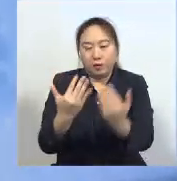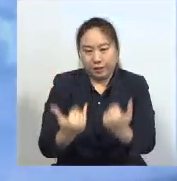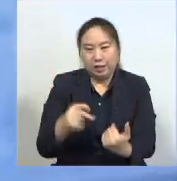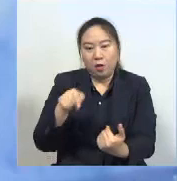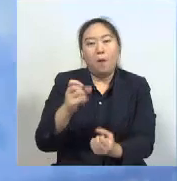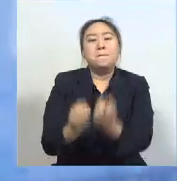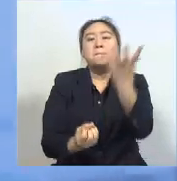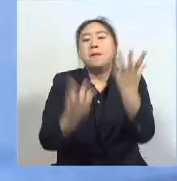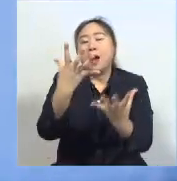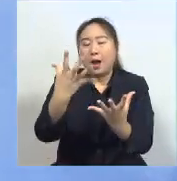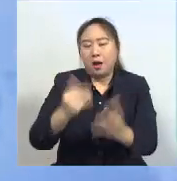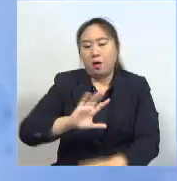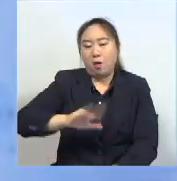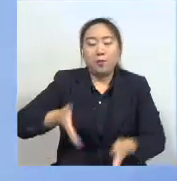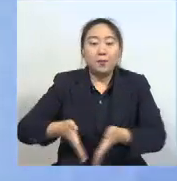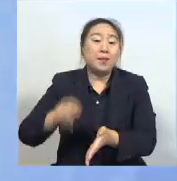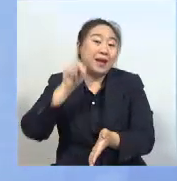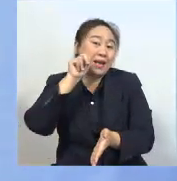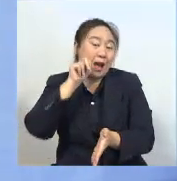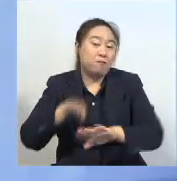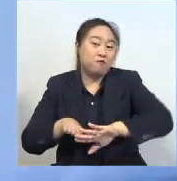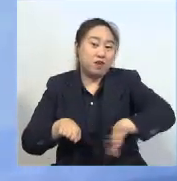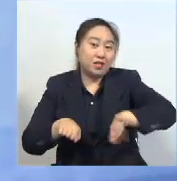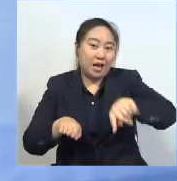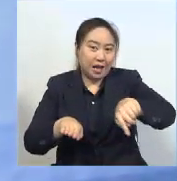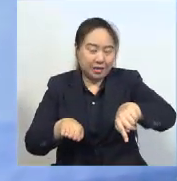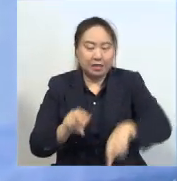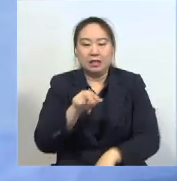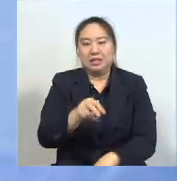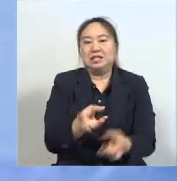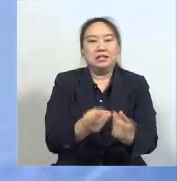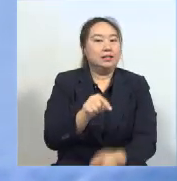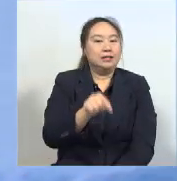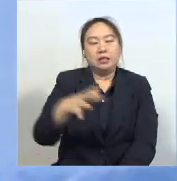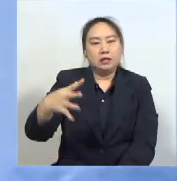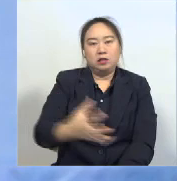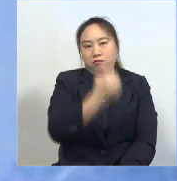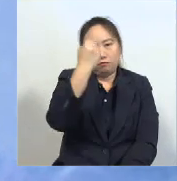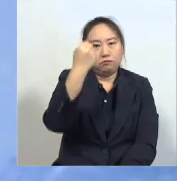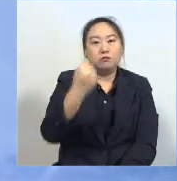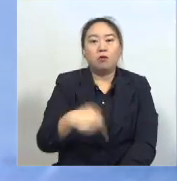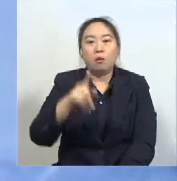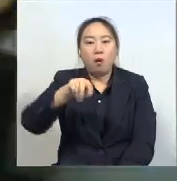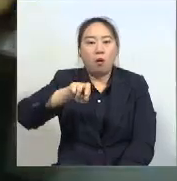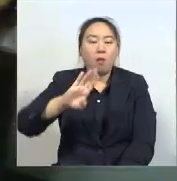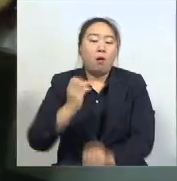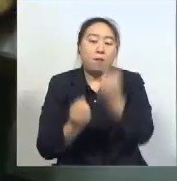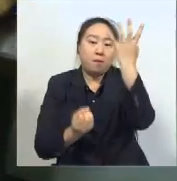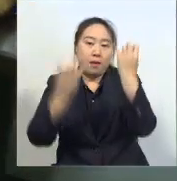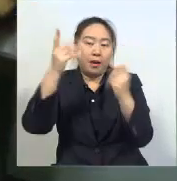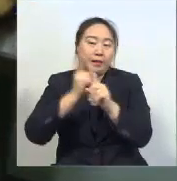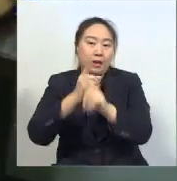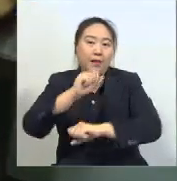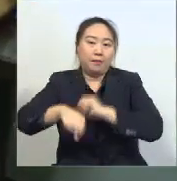ชาติป่าฝั่งซ้ายแม่น้ำพาชีจึงได้มีการตรวจยึดตามพระราชบัญญัติพ.ร.บ.ป่าไม้พุ